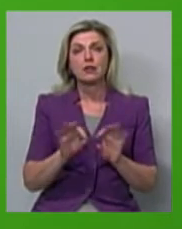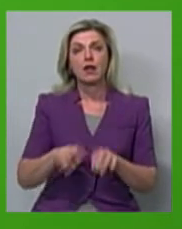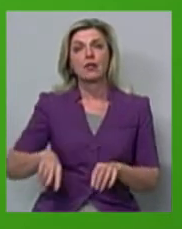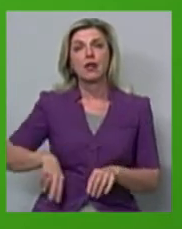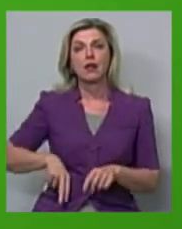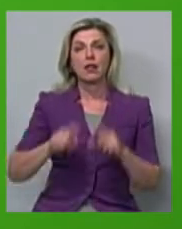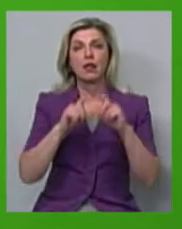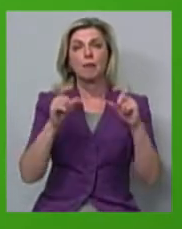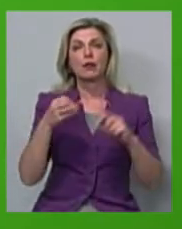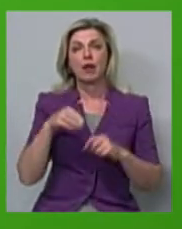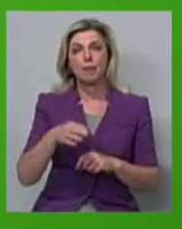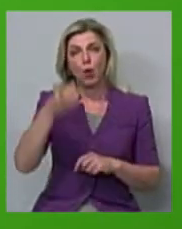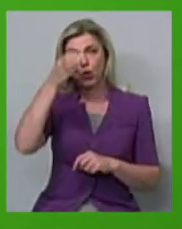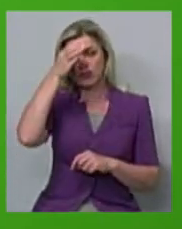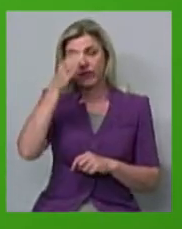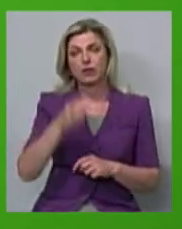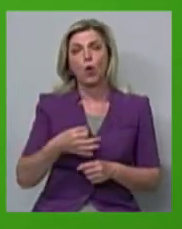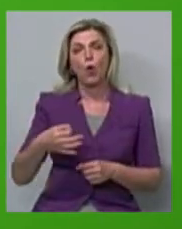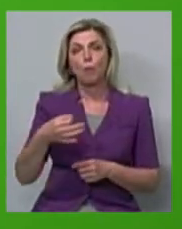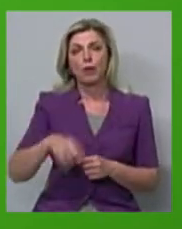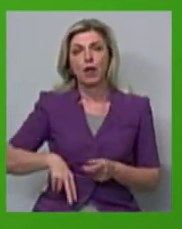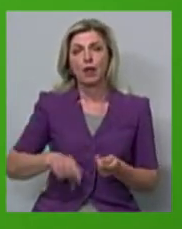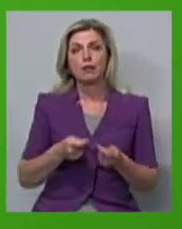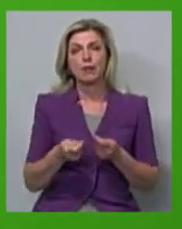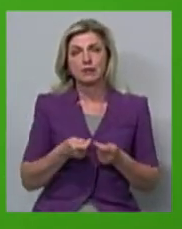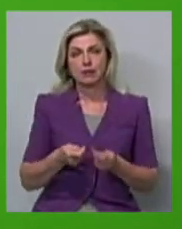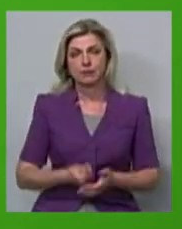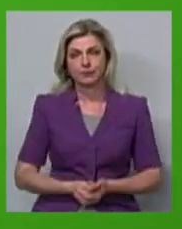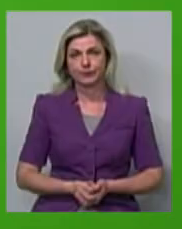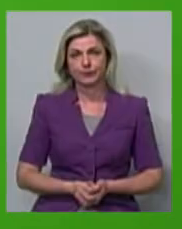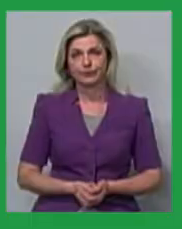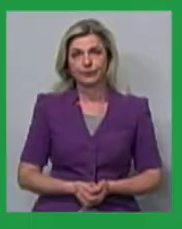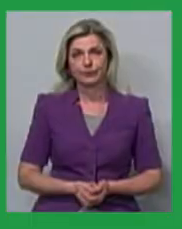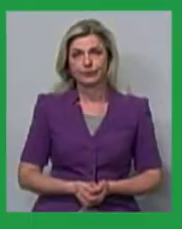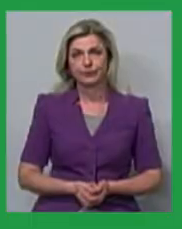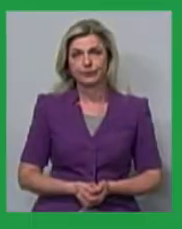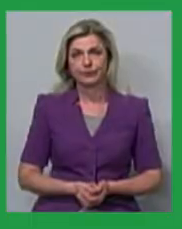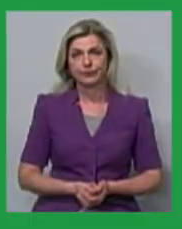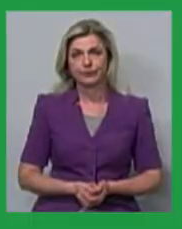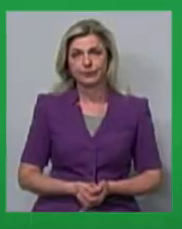Департаменту освіти і науки Миколаївської обласної державної адміністрації Олена Удовиченко.